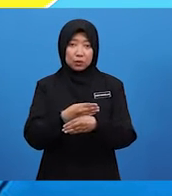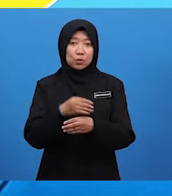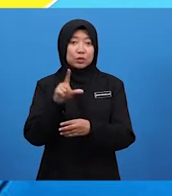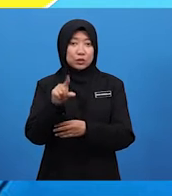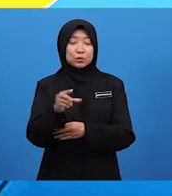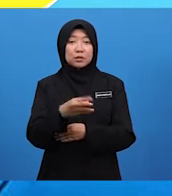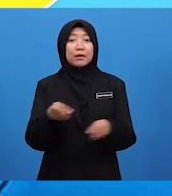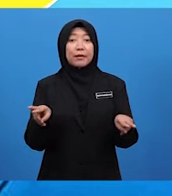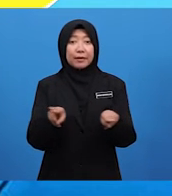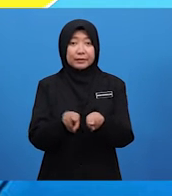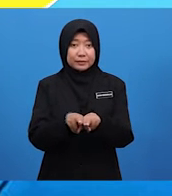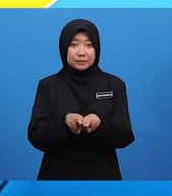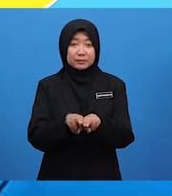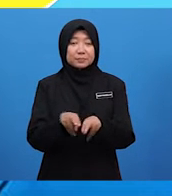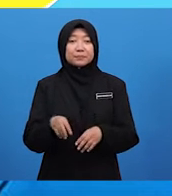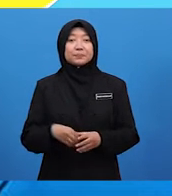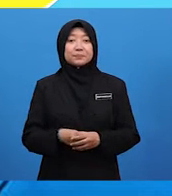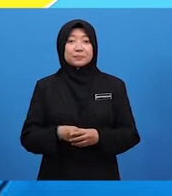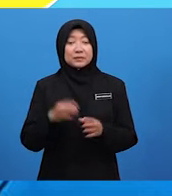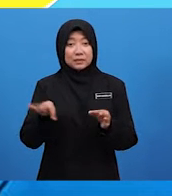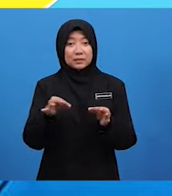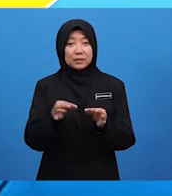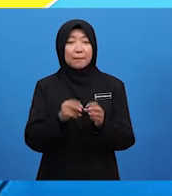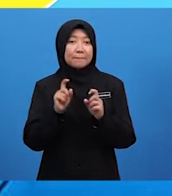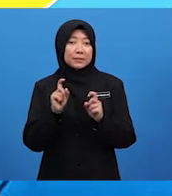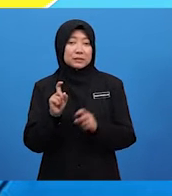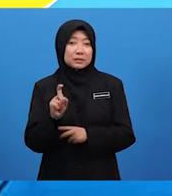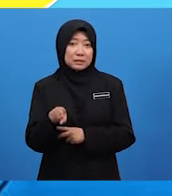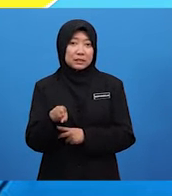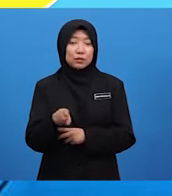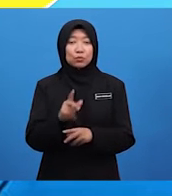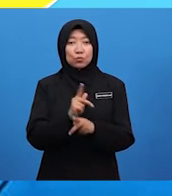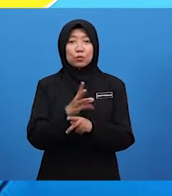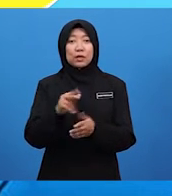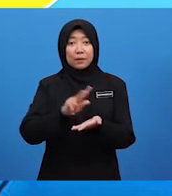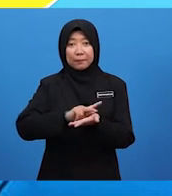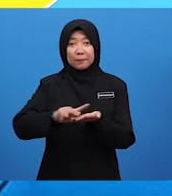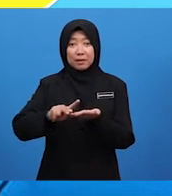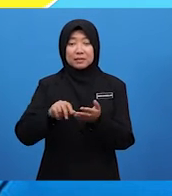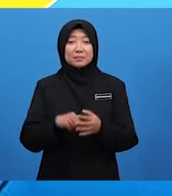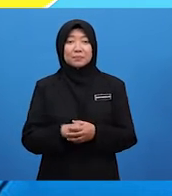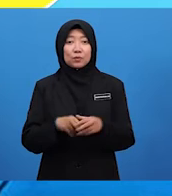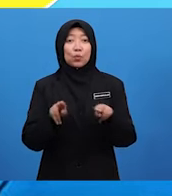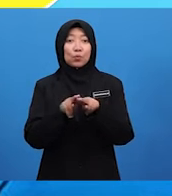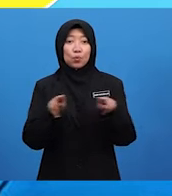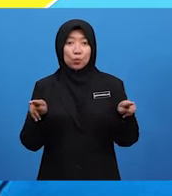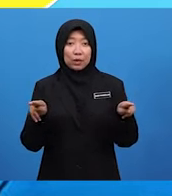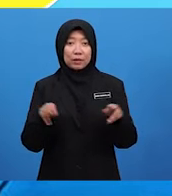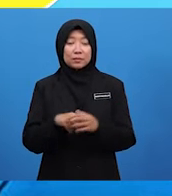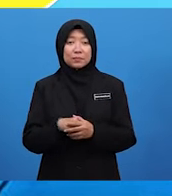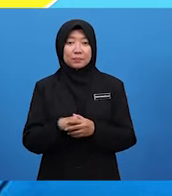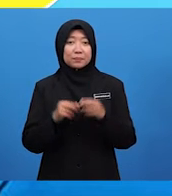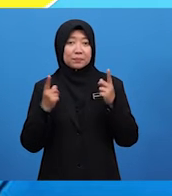rata. Kemudian, jahitan mestilah kukuh dan kemas. Dan yang terakhir, ukuran